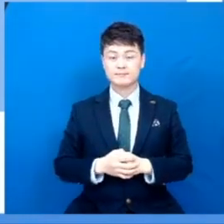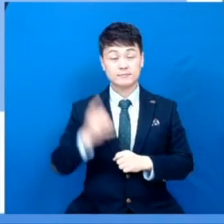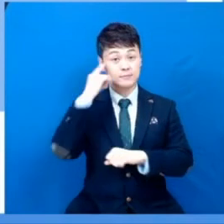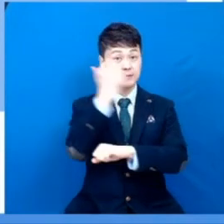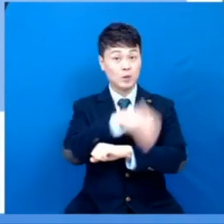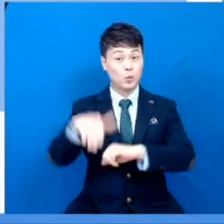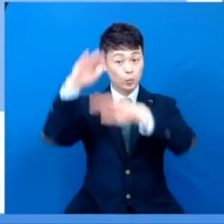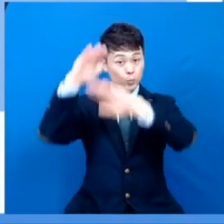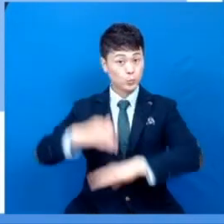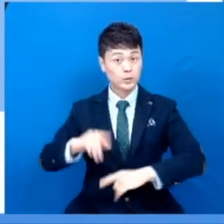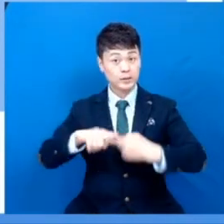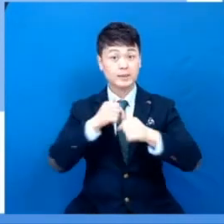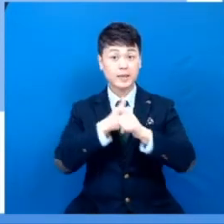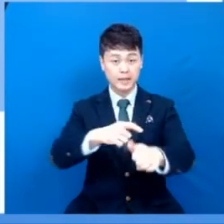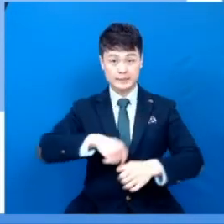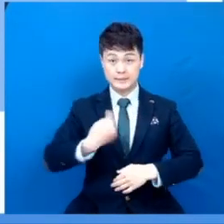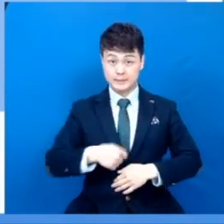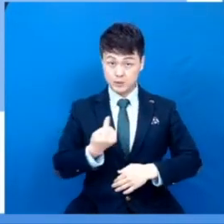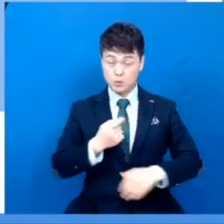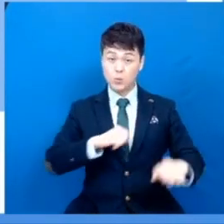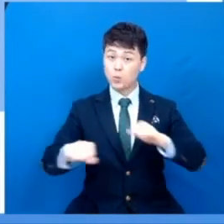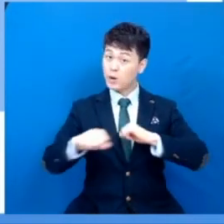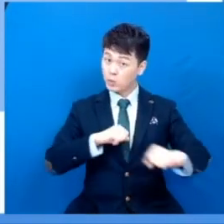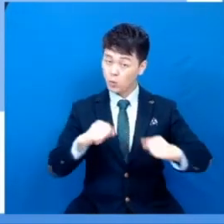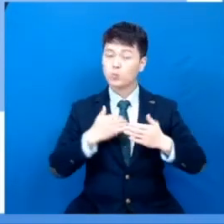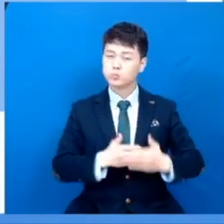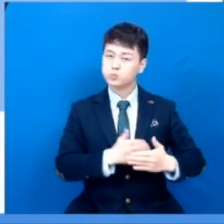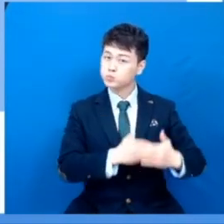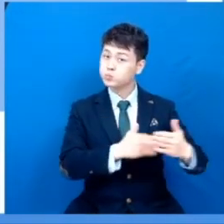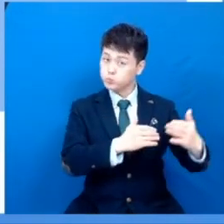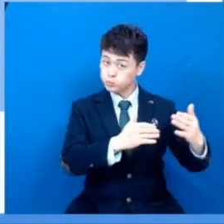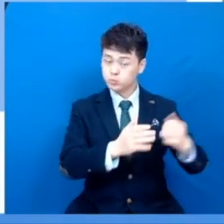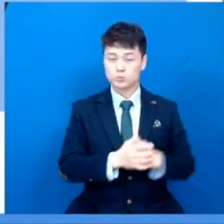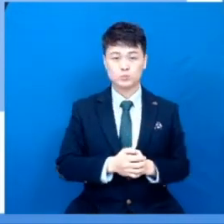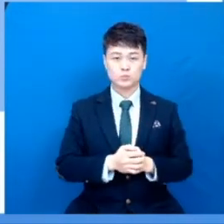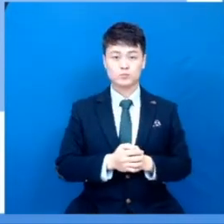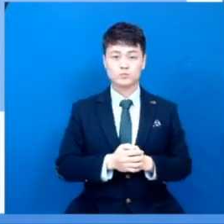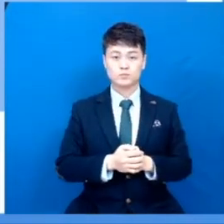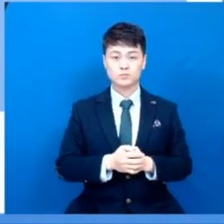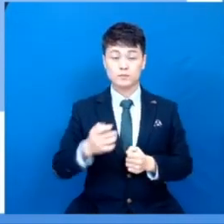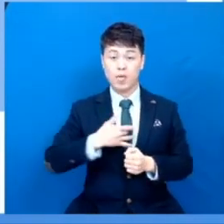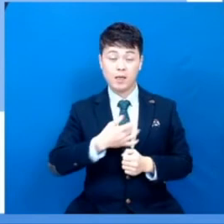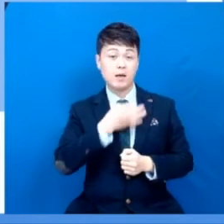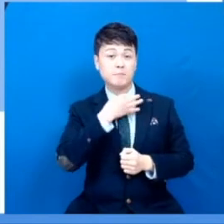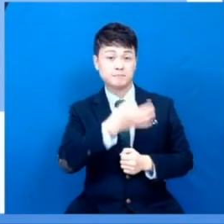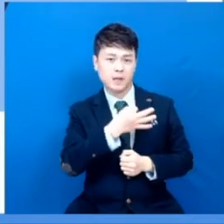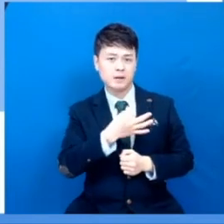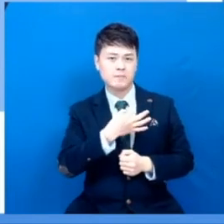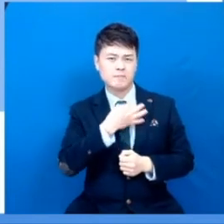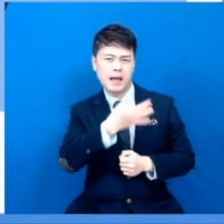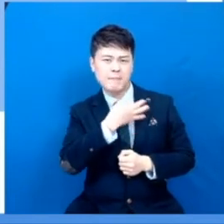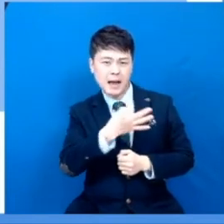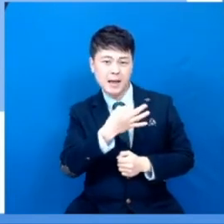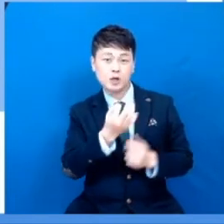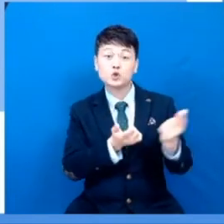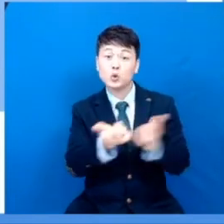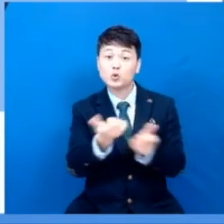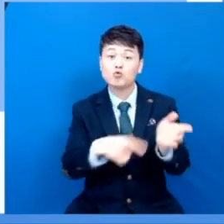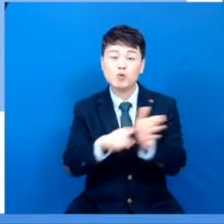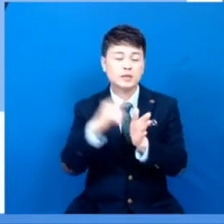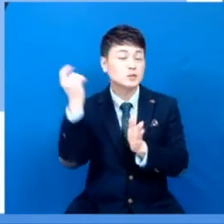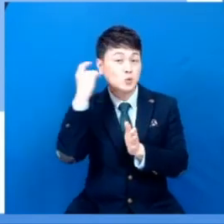계획한 일정에 따라 스스로 활동을 진행하고 자신의 음성을 조절하기 위한 대 10l